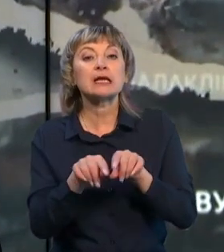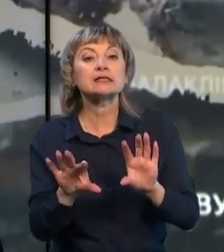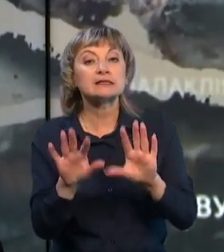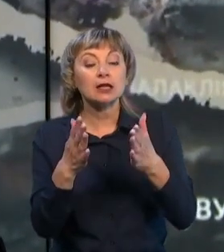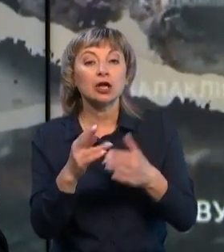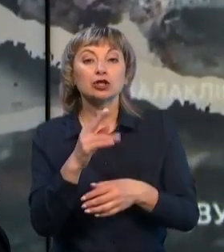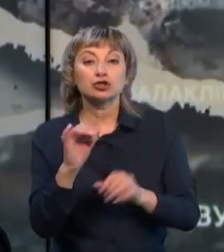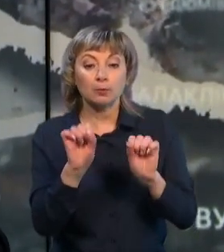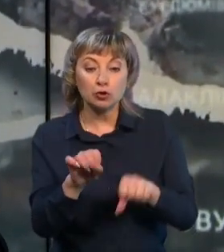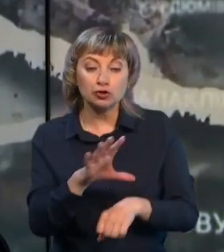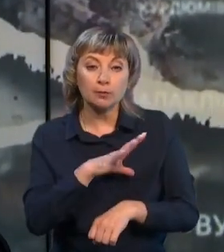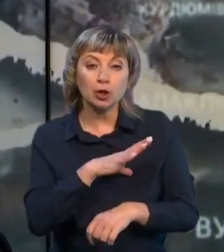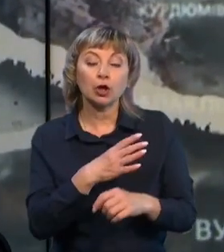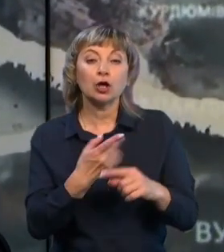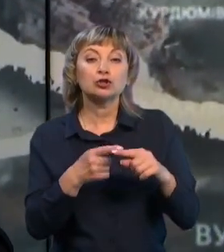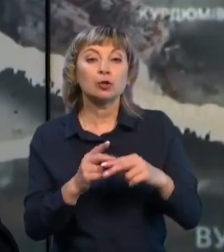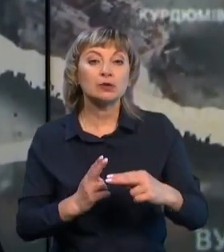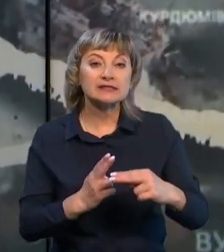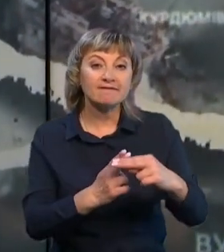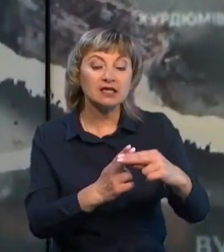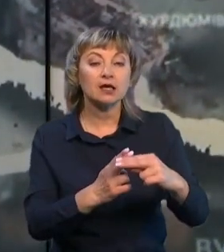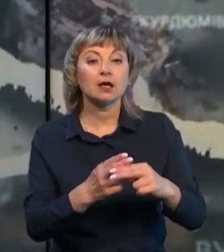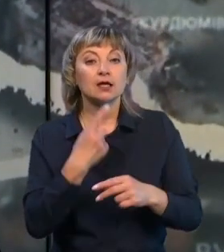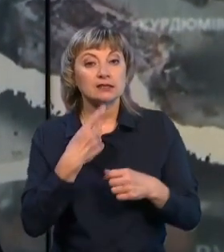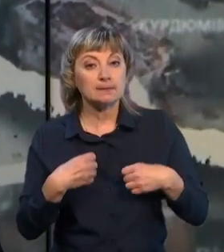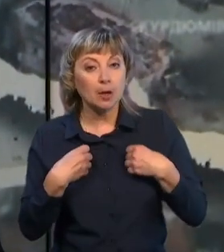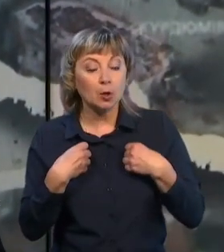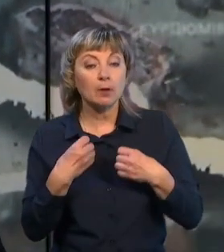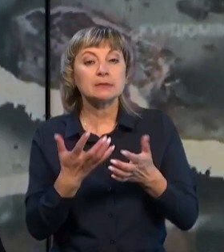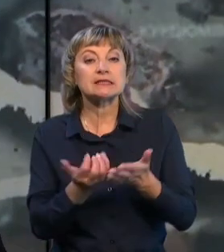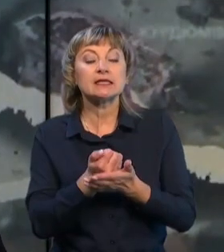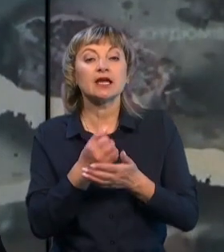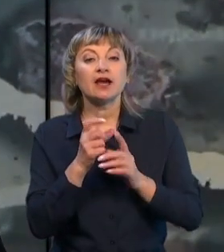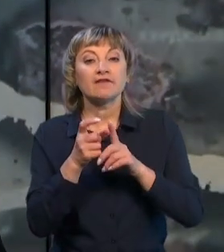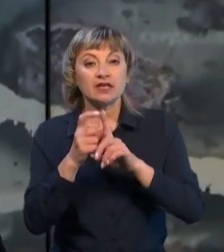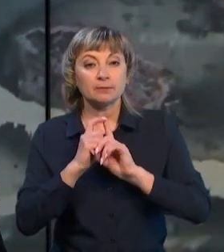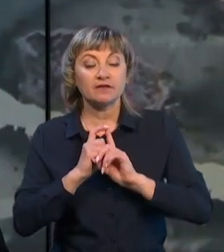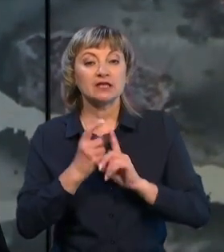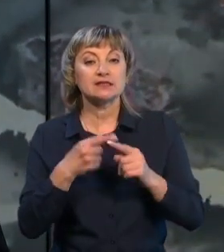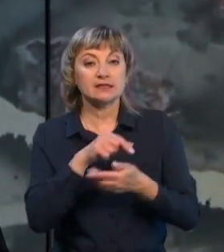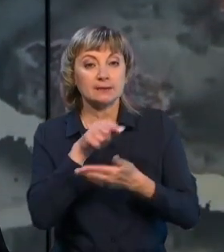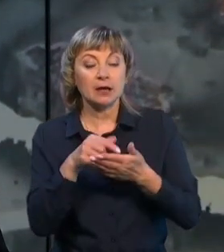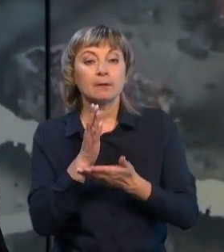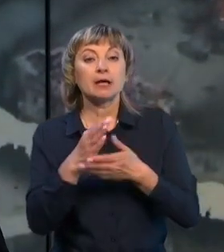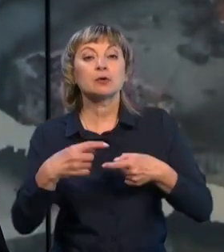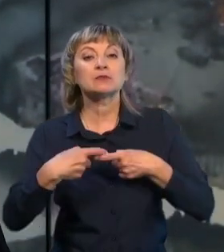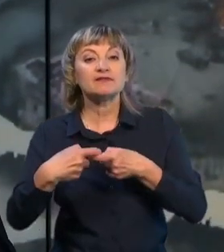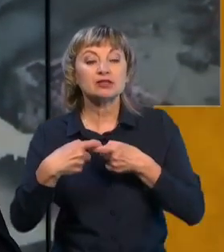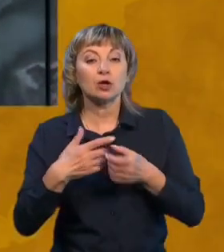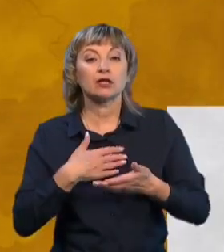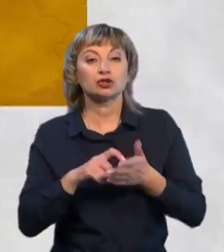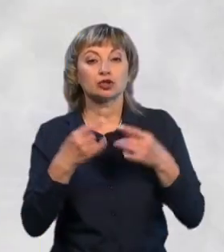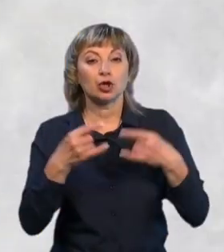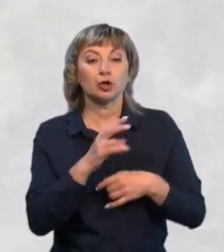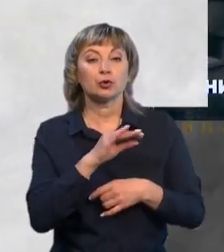чи можна було цьому завадити спробуємо знайти відповіді на ці запитання далі Зараз на прямому зв'язку із нашою студією